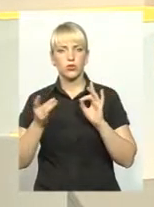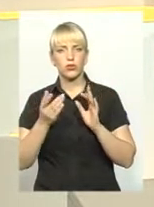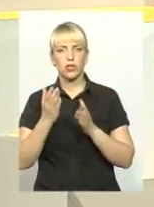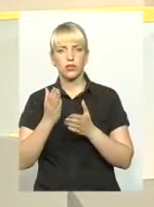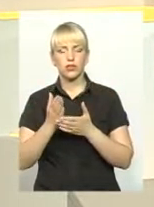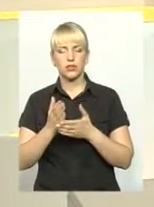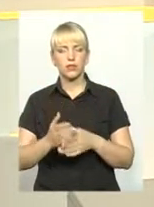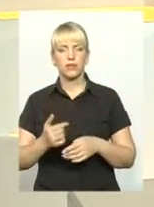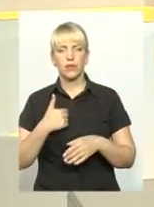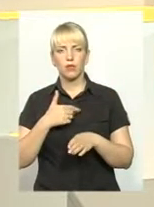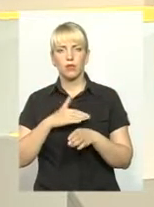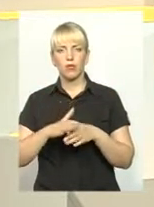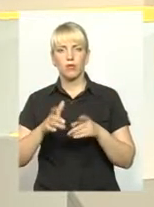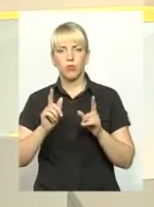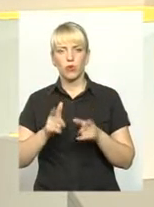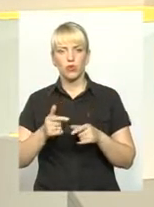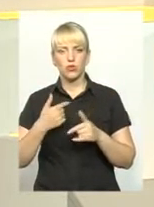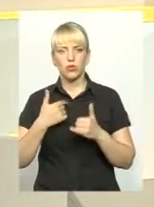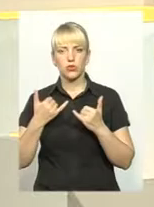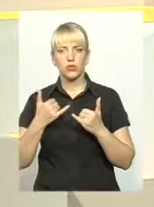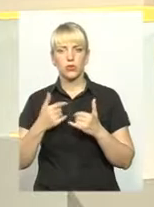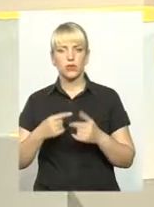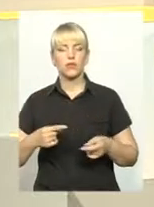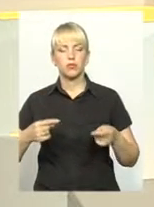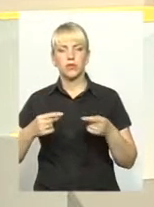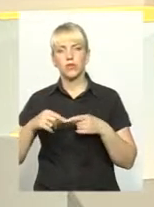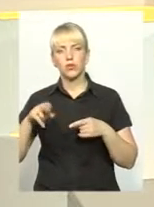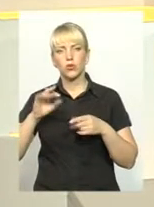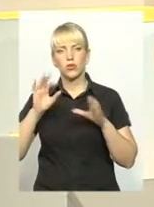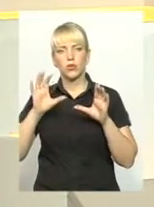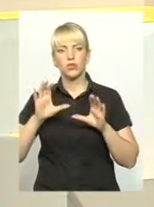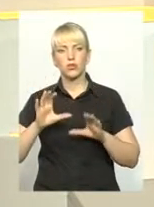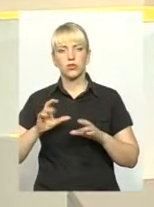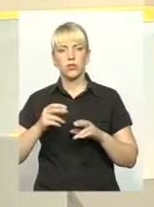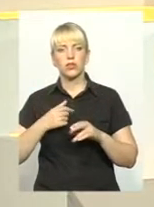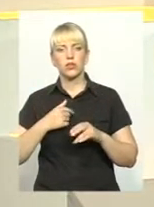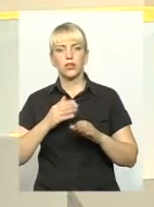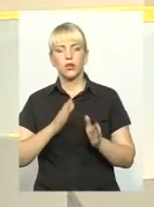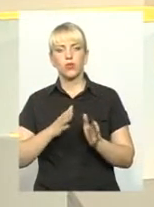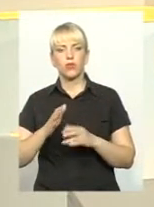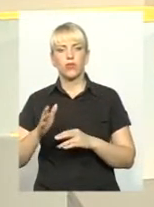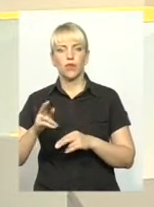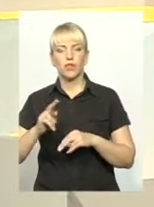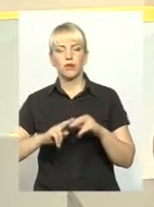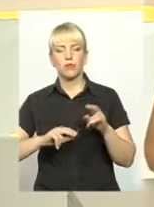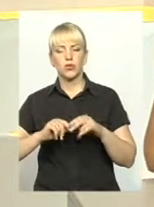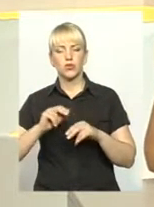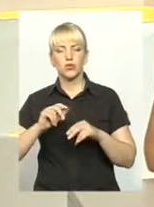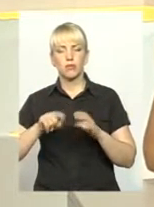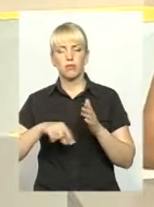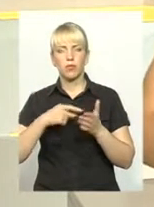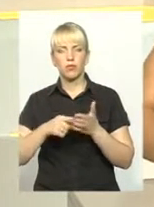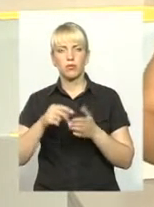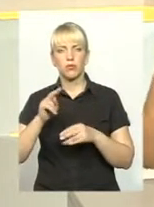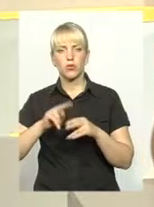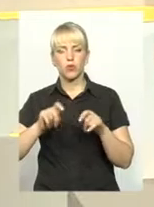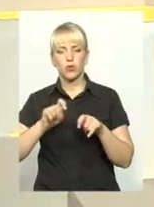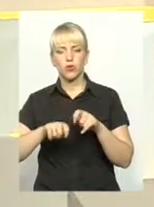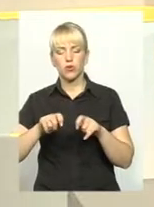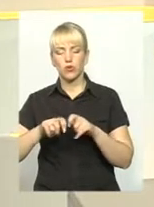Я повністю погоджуюся. Сьогодні, відповідно до закону про регулювання містобудівельної діяльності, контроль за діяльністю в